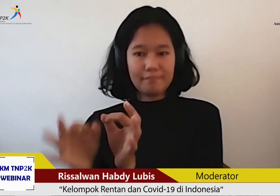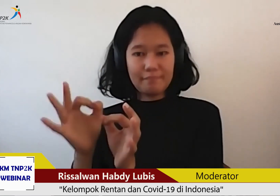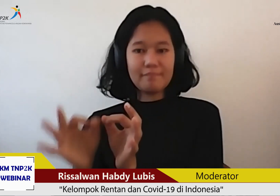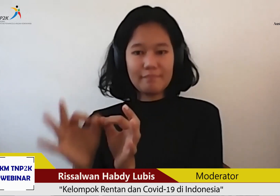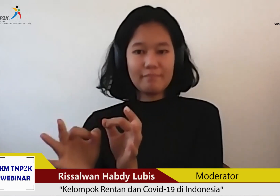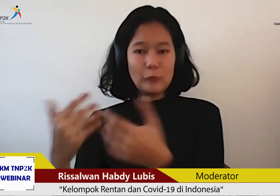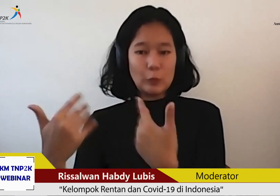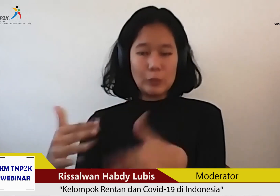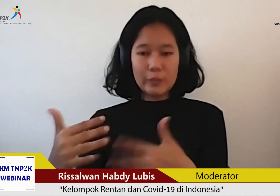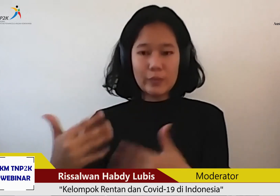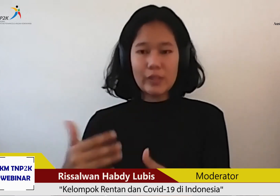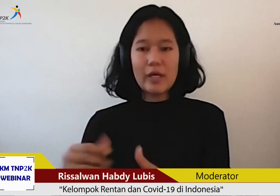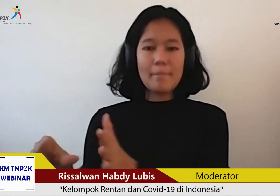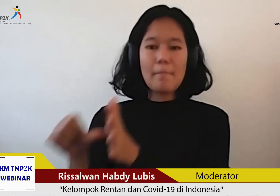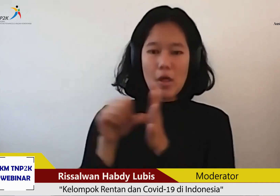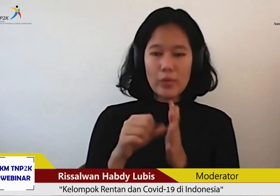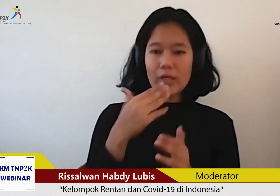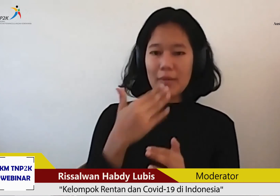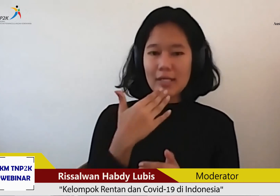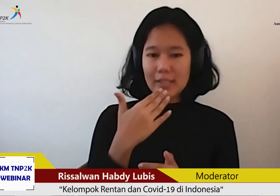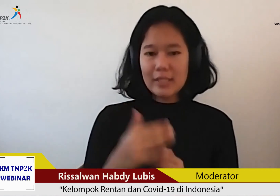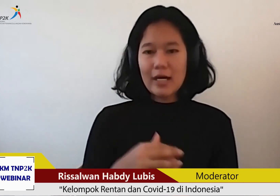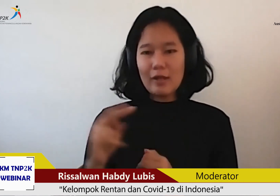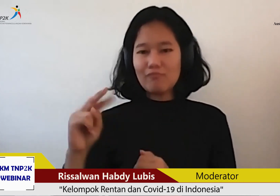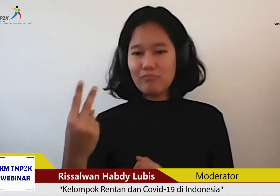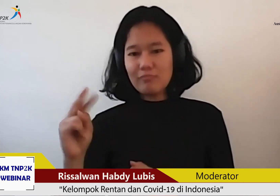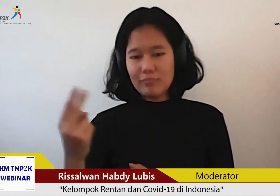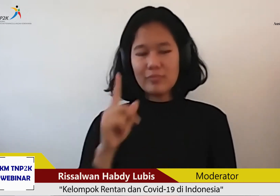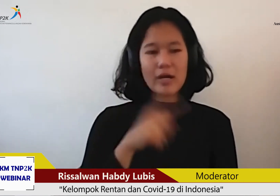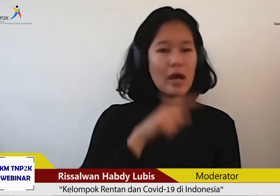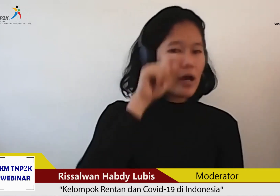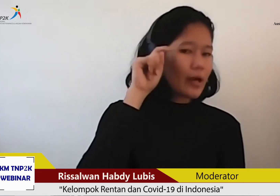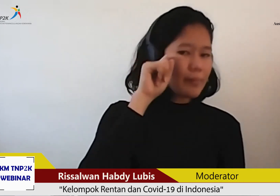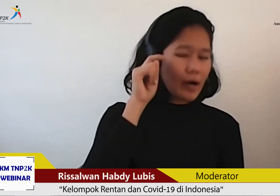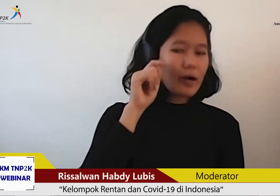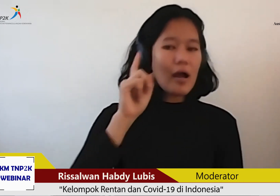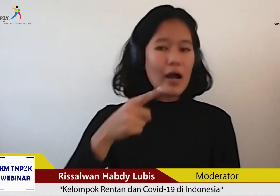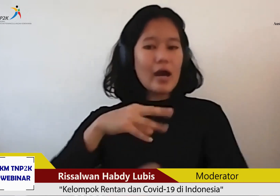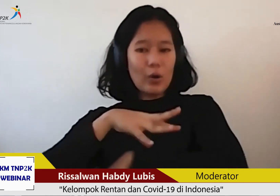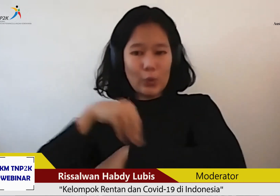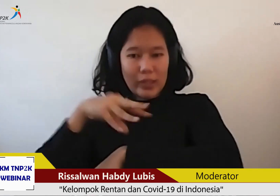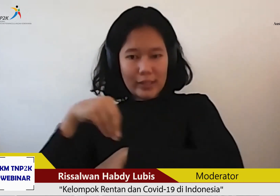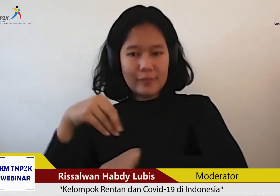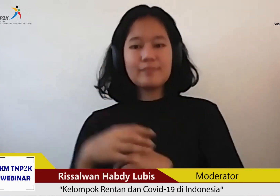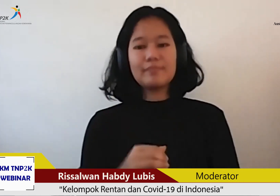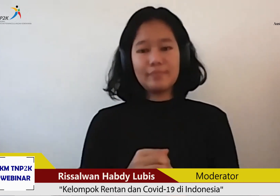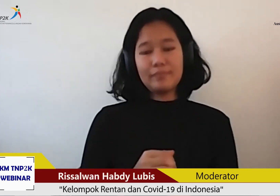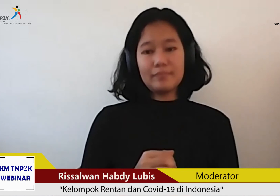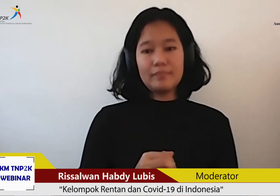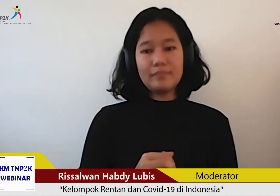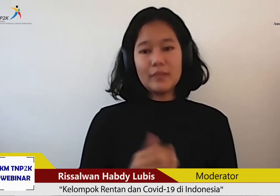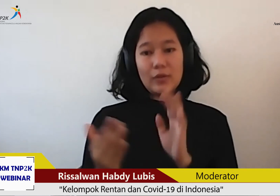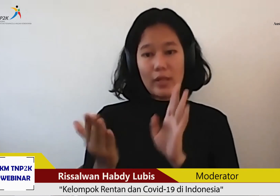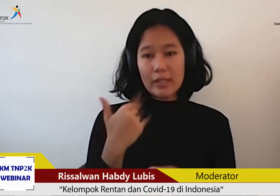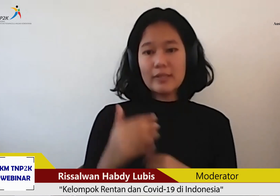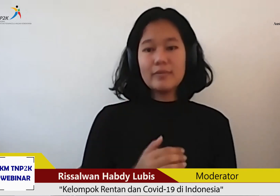sangat membantu dari tadi tag team bergantian, ada Mbak Tamiang Tobing dan ada Mas Ruli. Sekali lagi